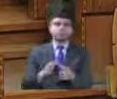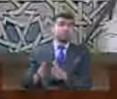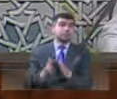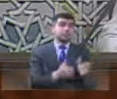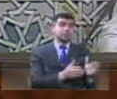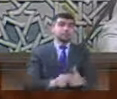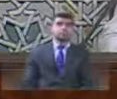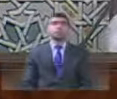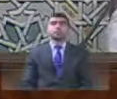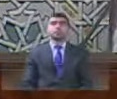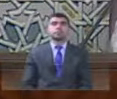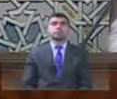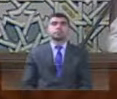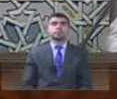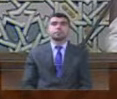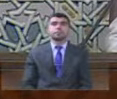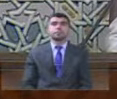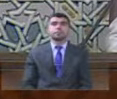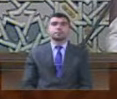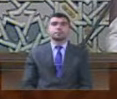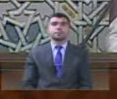تفضلوا الكلمة لكم سيد الوزير.